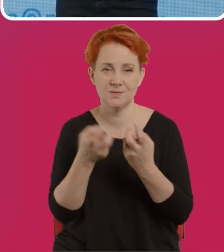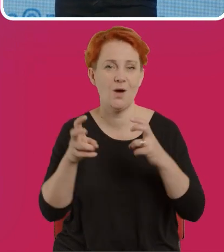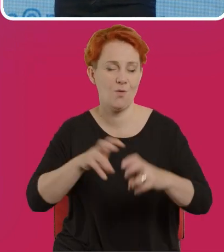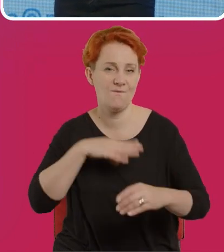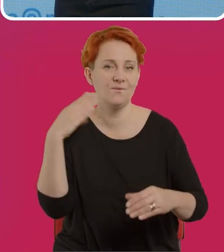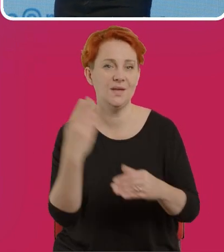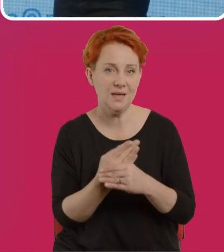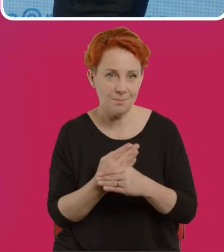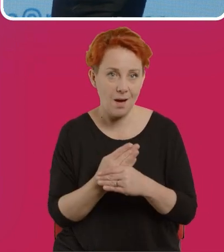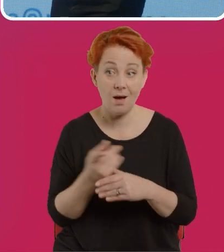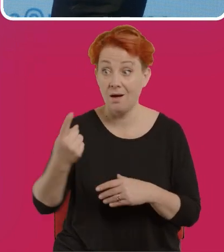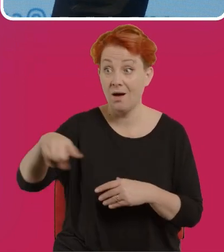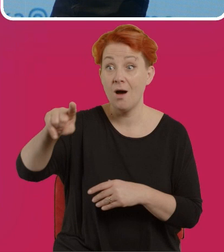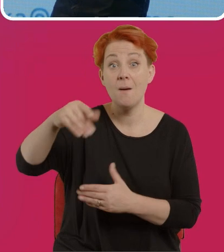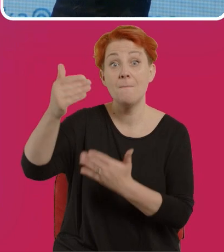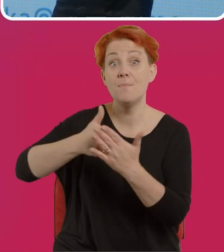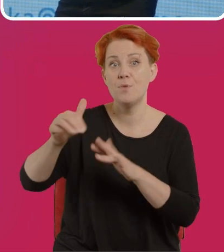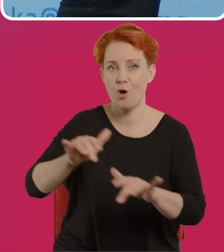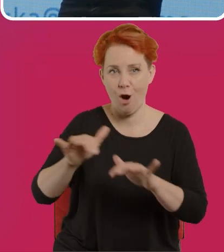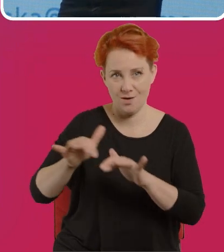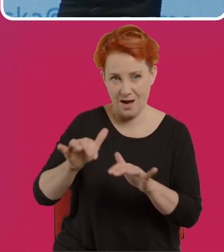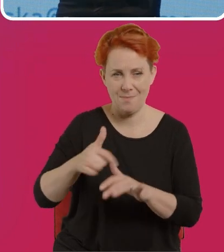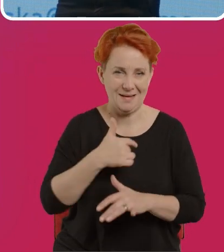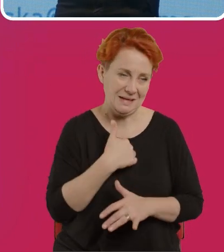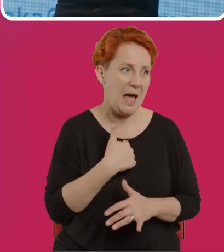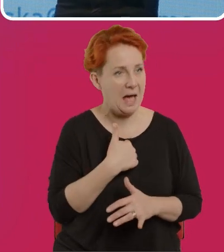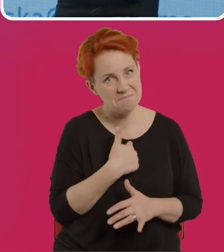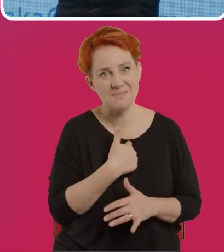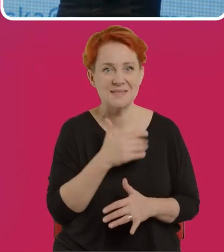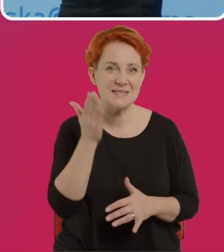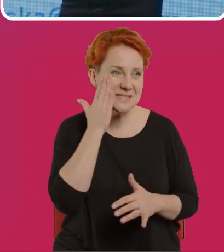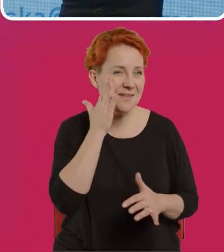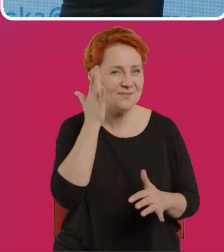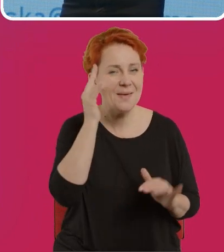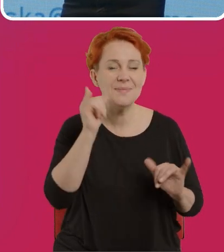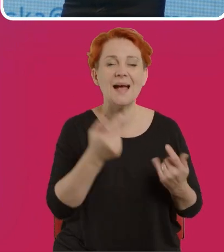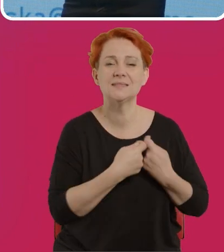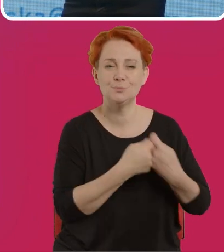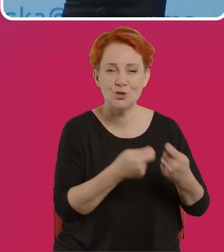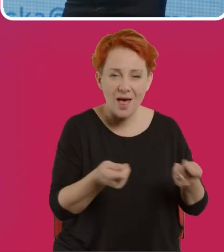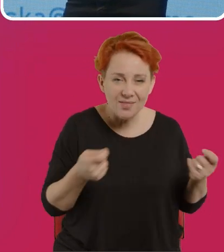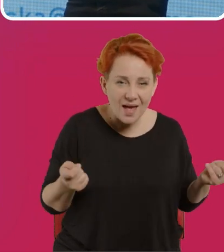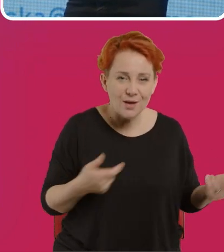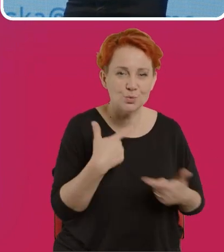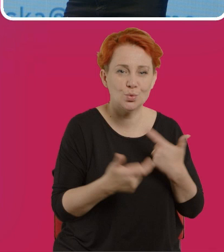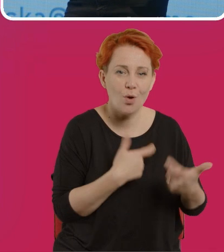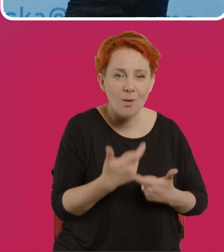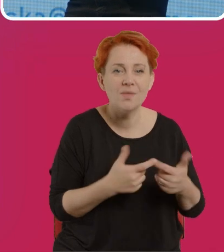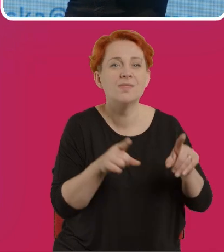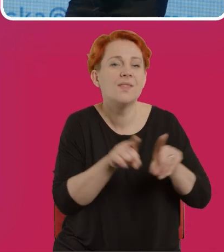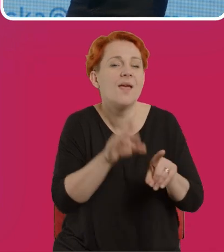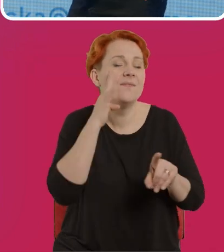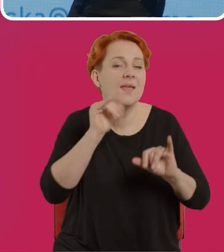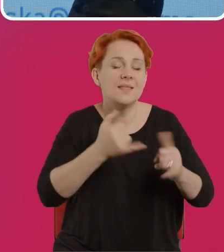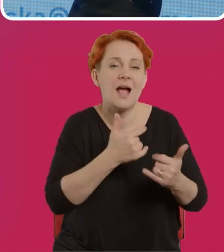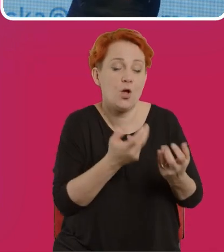firmę, oni byli programistami, ja bardziej się znałam na tej sprzedaży i na w ogóle tworzeniu